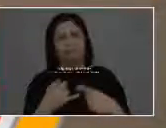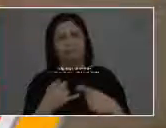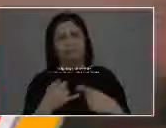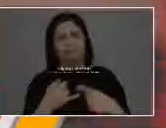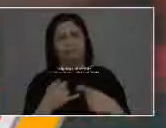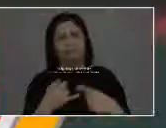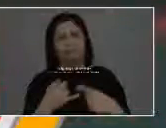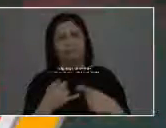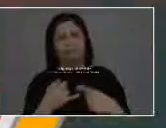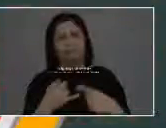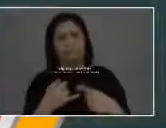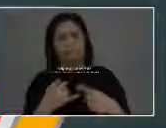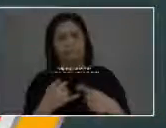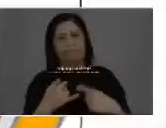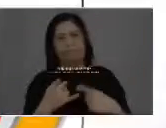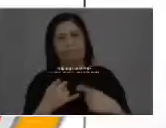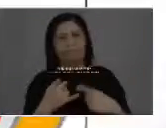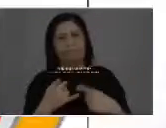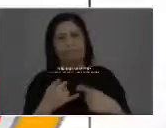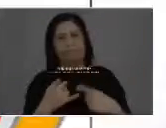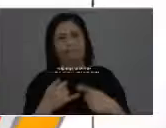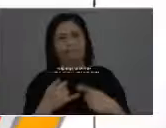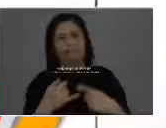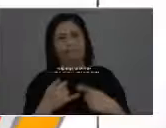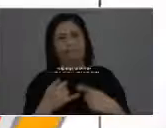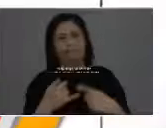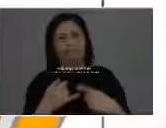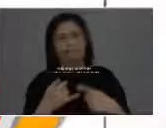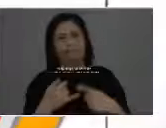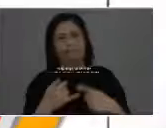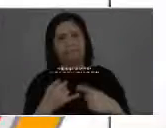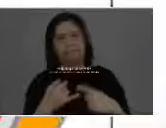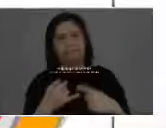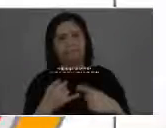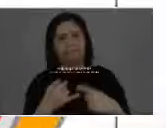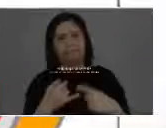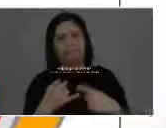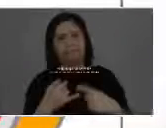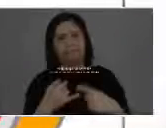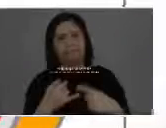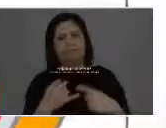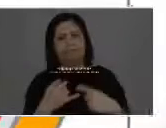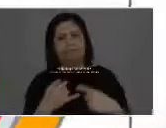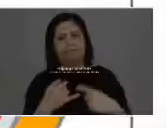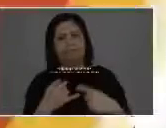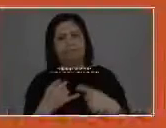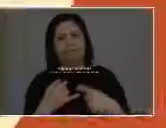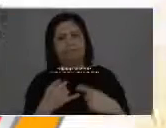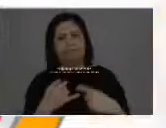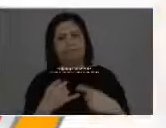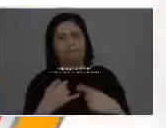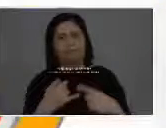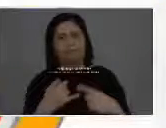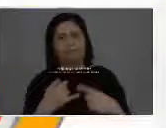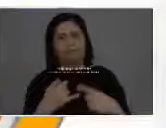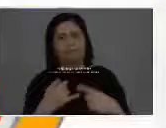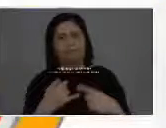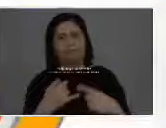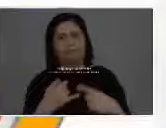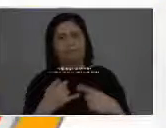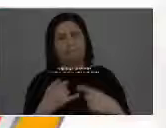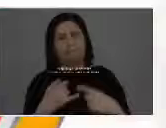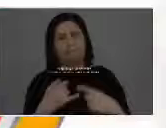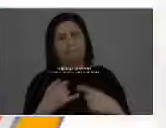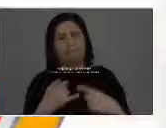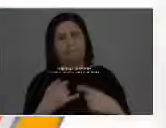ng pagdiriwang ng ating Independence Day, pinost ni Hart sa kanyang Instagram ang collaboration nila ng Louis Vuitton. Makikita sa